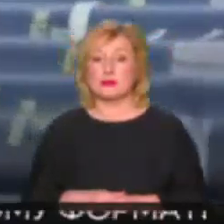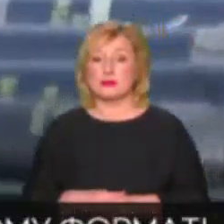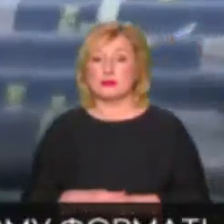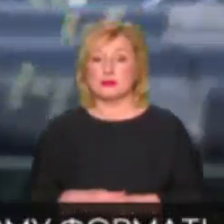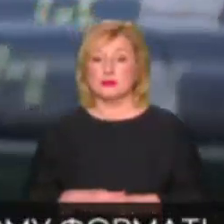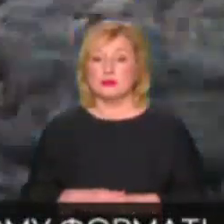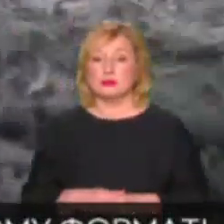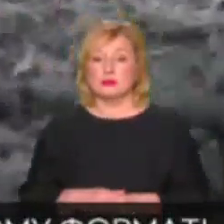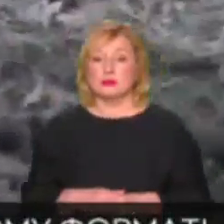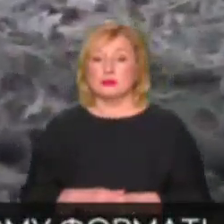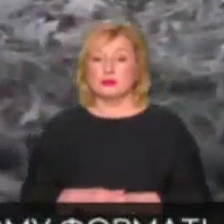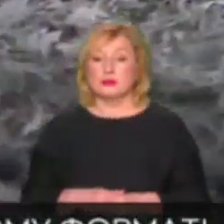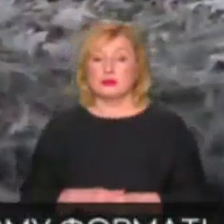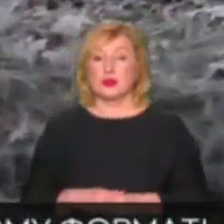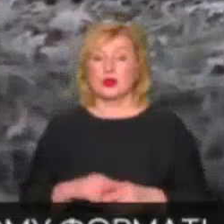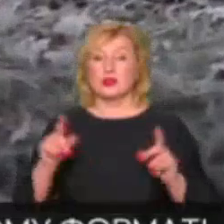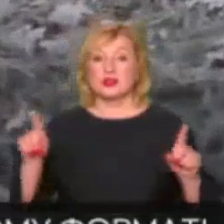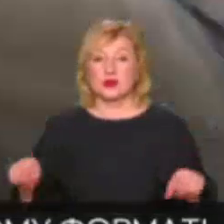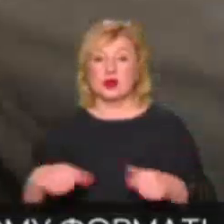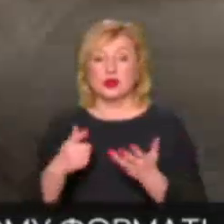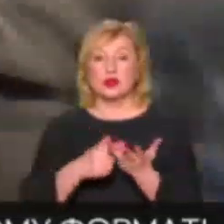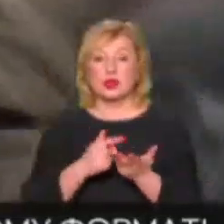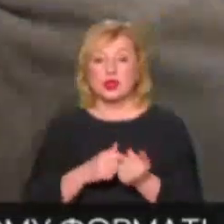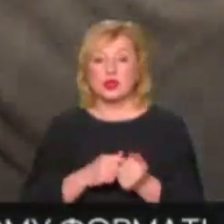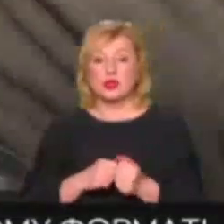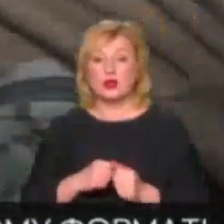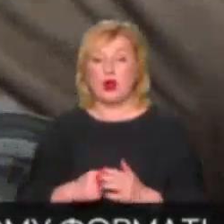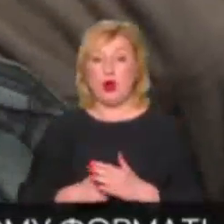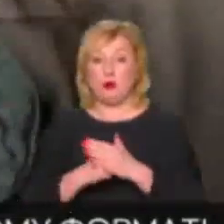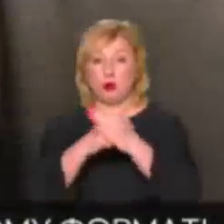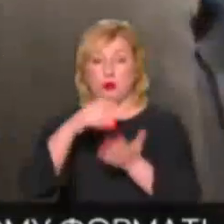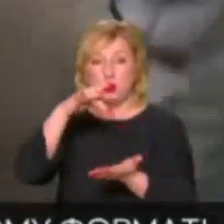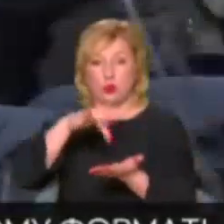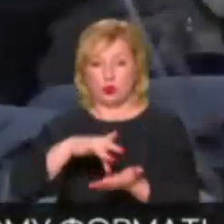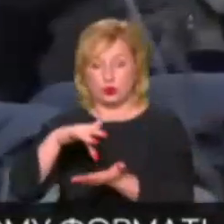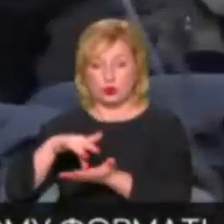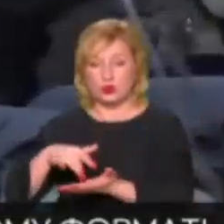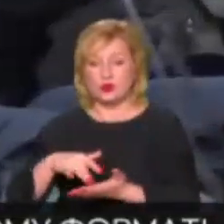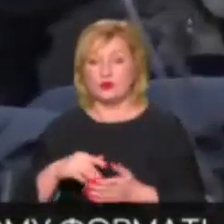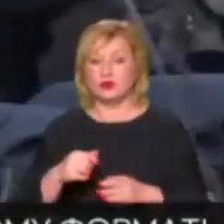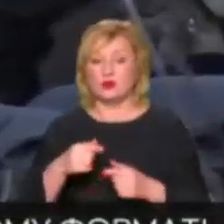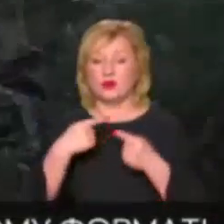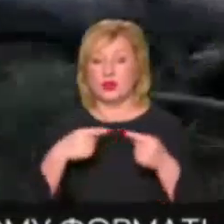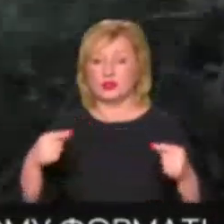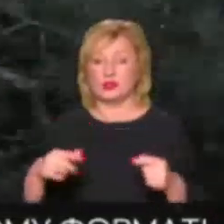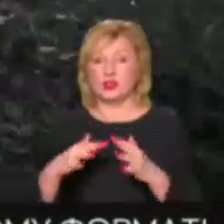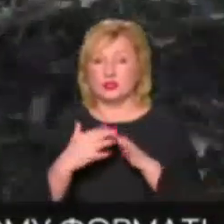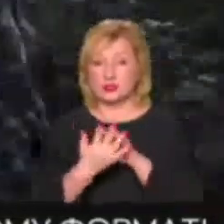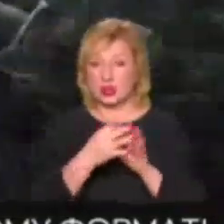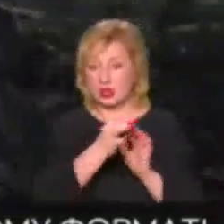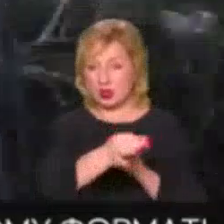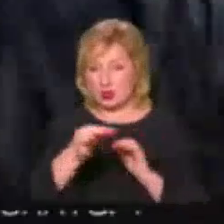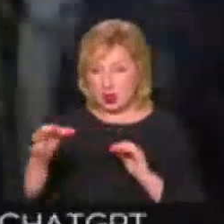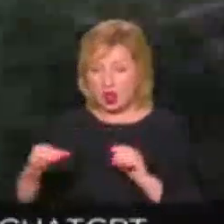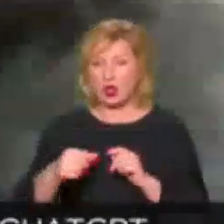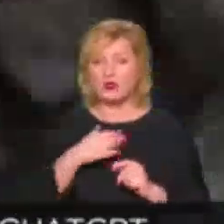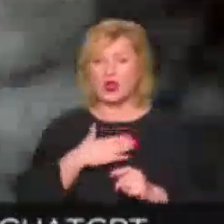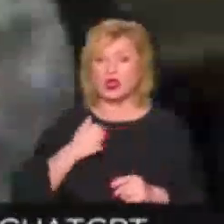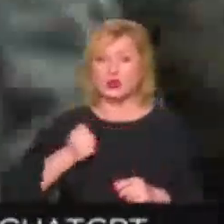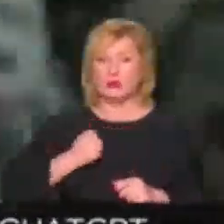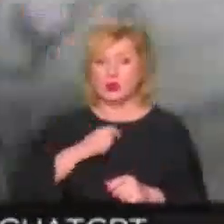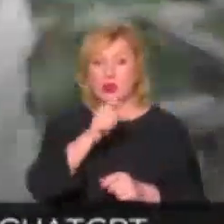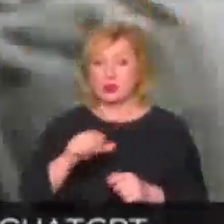помічником наших бійців 72-ї бригади. Він знає кожну стежку, кожен канал і згин складного рельєфу місцевості. На щастя,